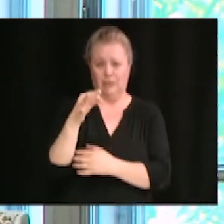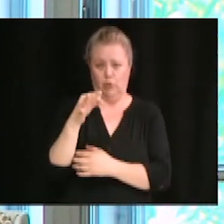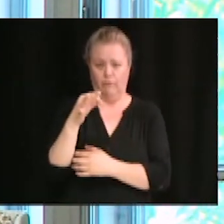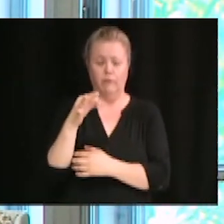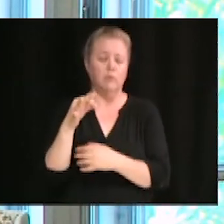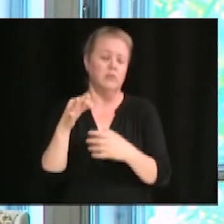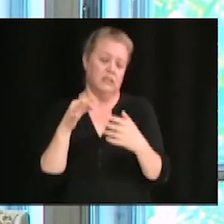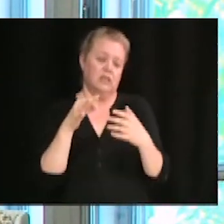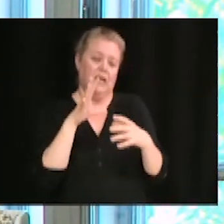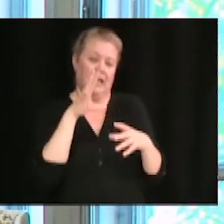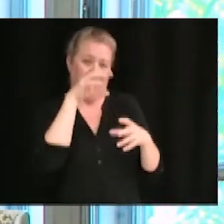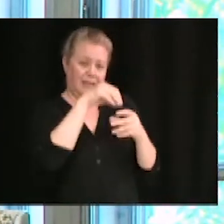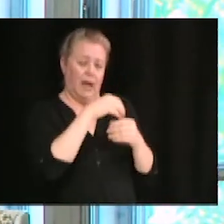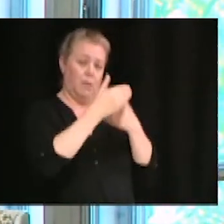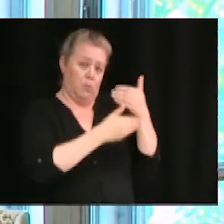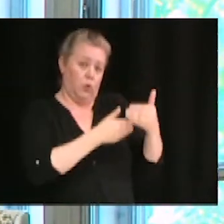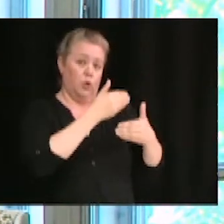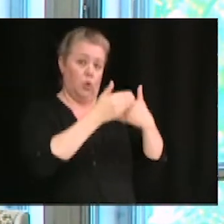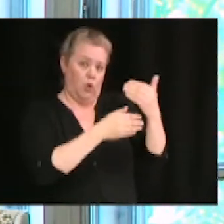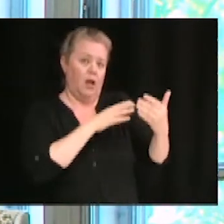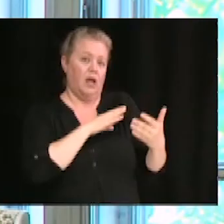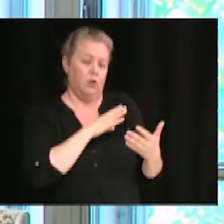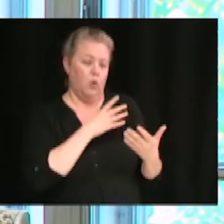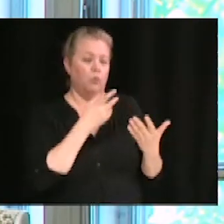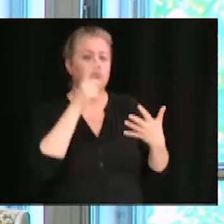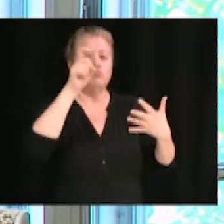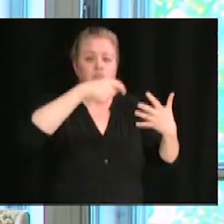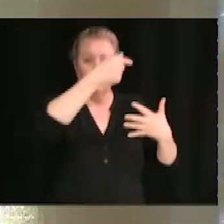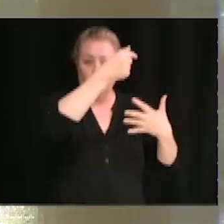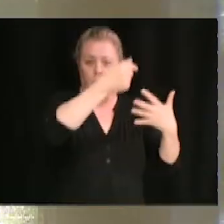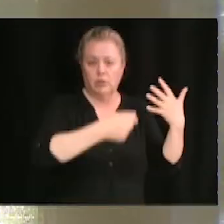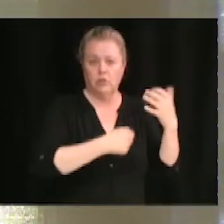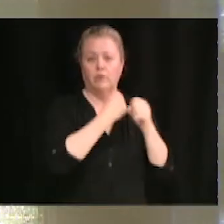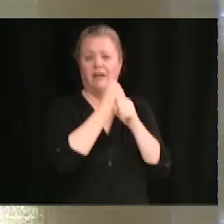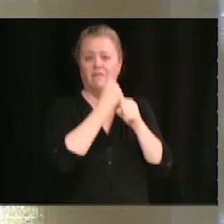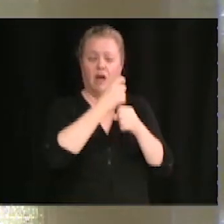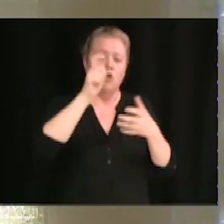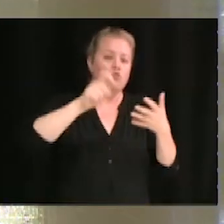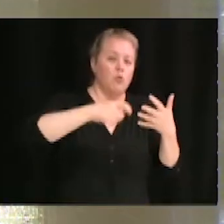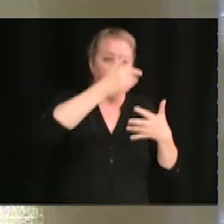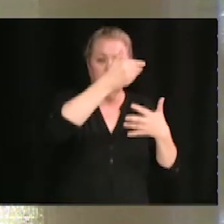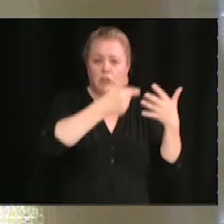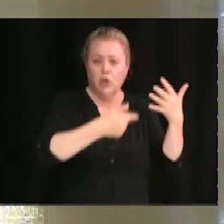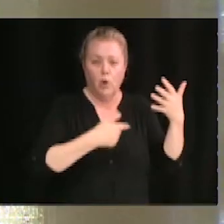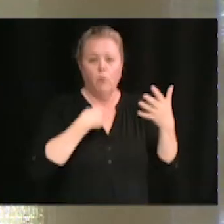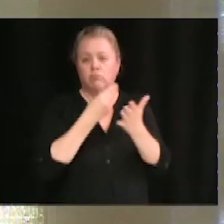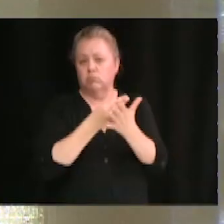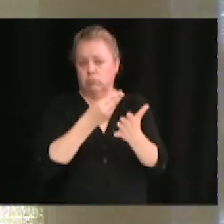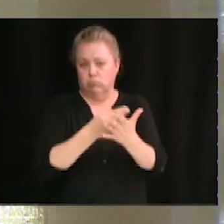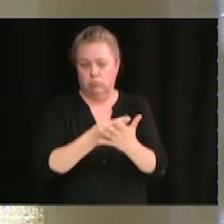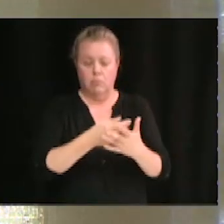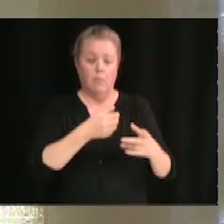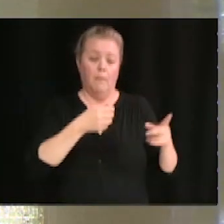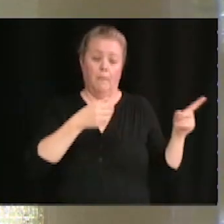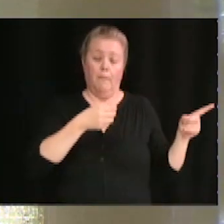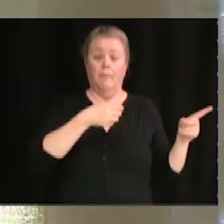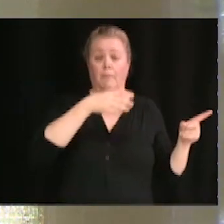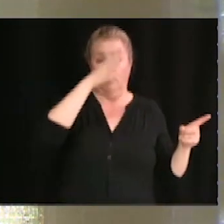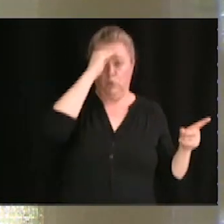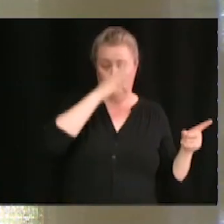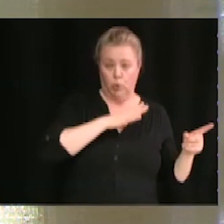salariales contenues dans le protocole de relations de travail du personnel cadre. Proposé par M. Provencher, appuyé par Mme Lambert.